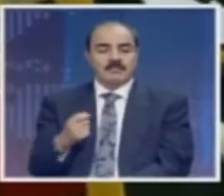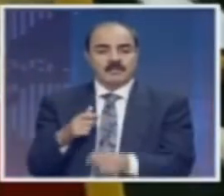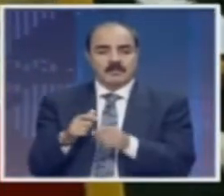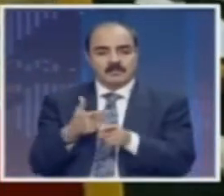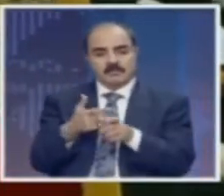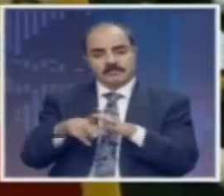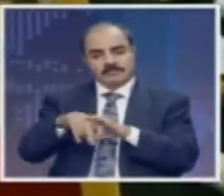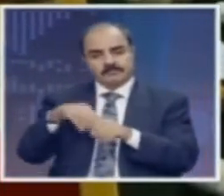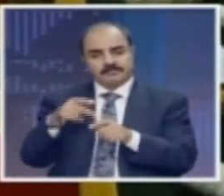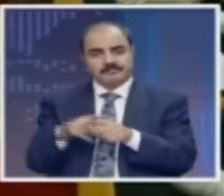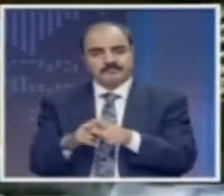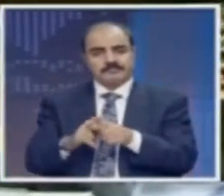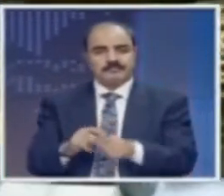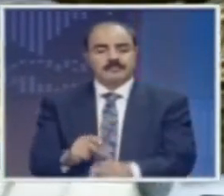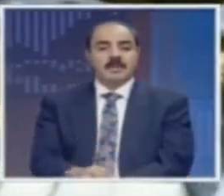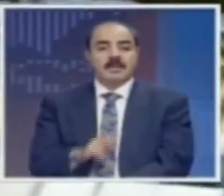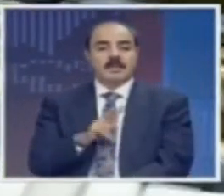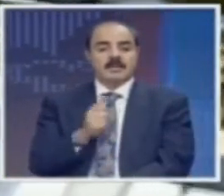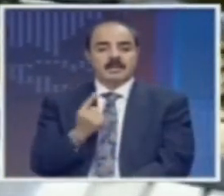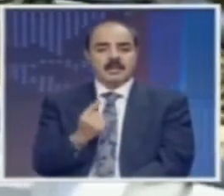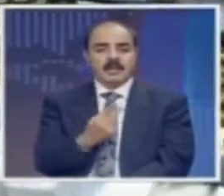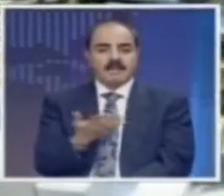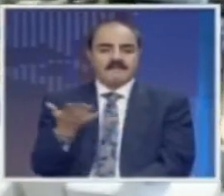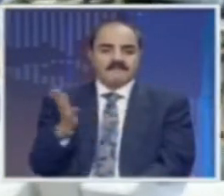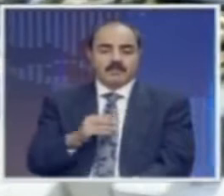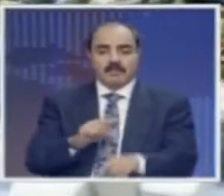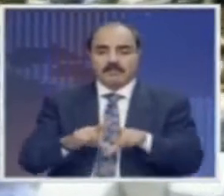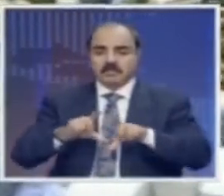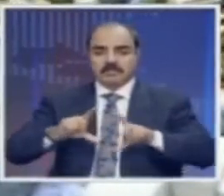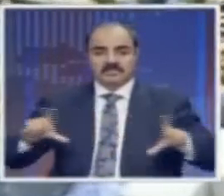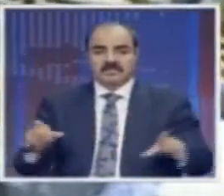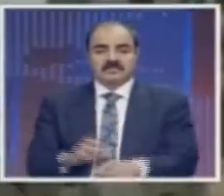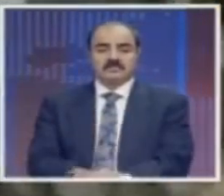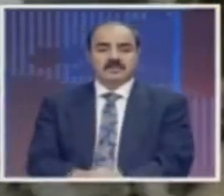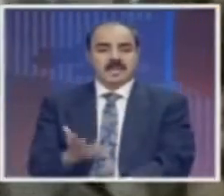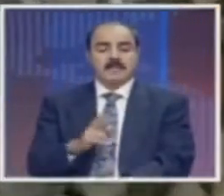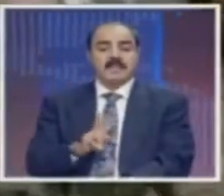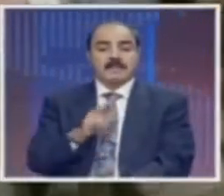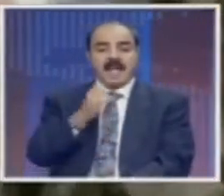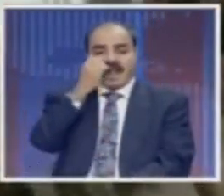و2805 فرد محل الصنعة، وطلقات نارية مختلفة الأعيرة بلغت